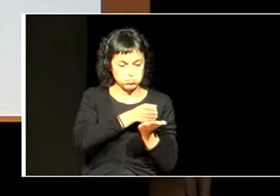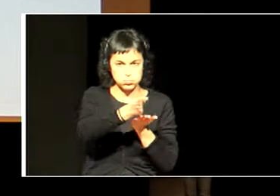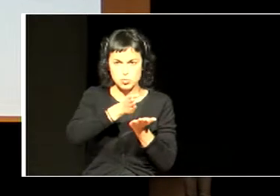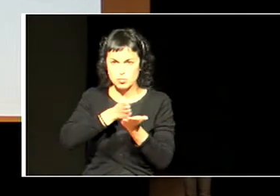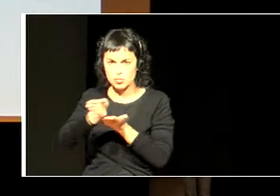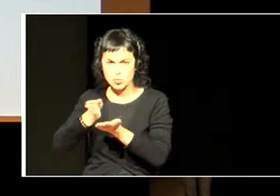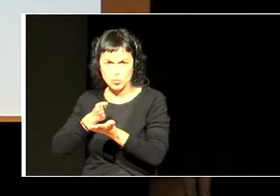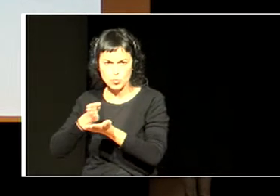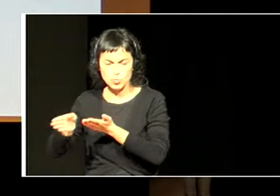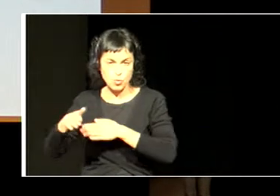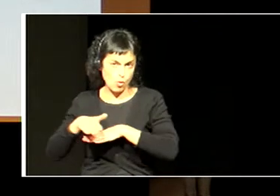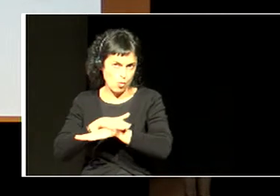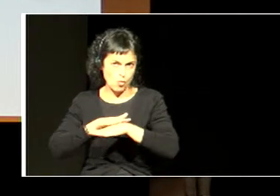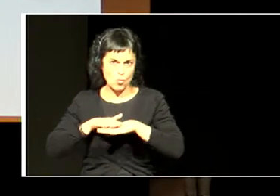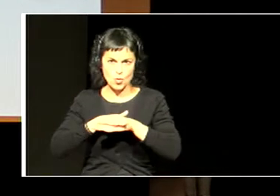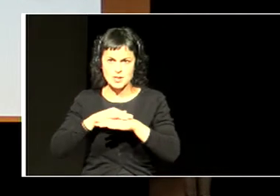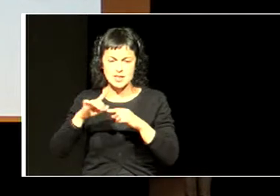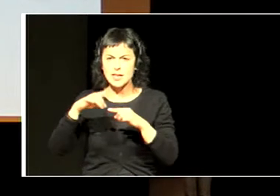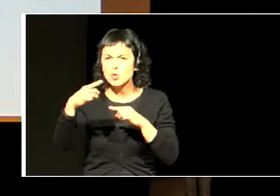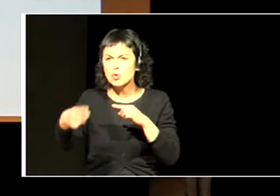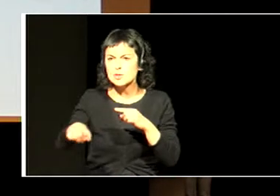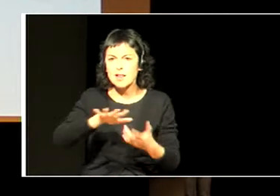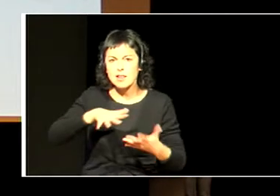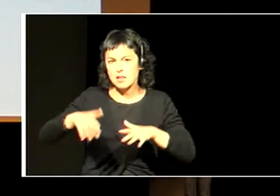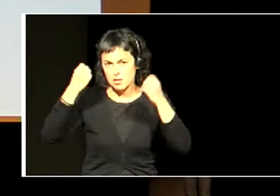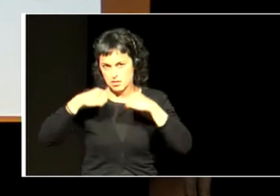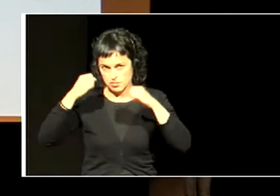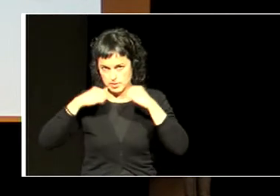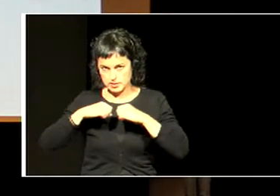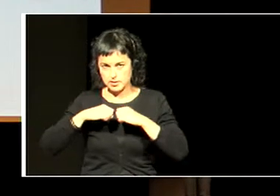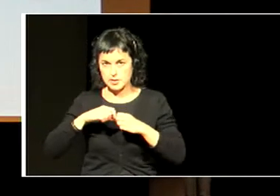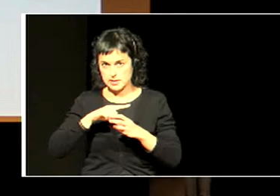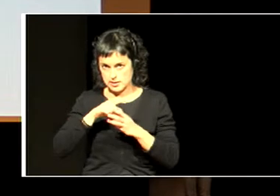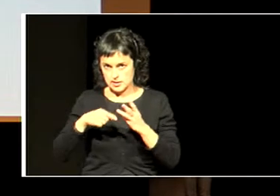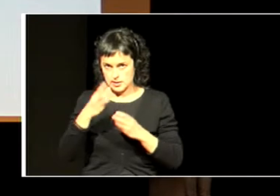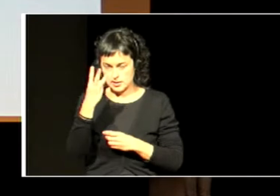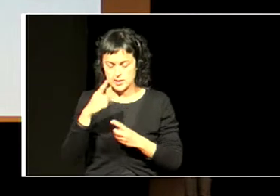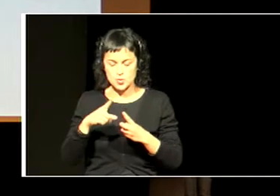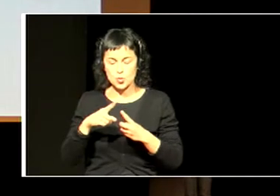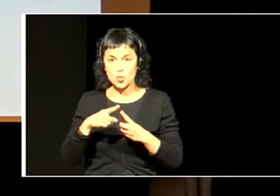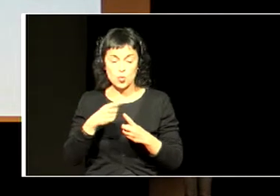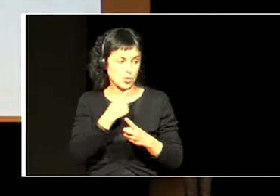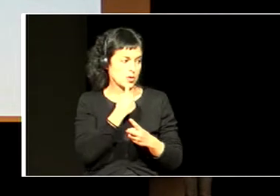proiektu osoa eta dinamika osoa, eguneroko praktika. Bata zela, Marisak esan duen bezala,